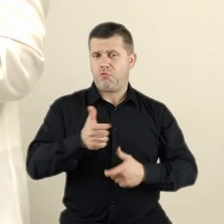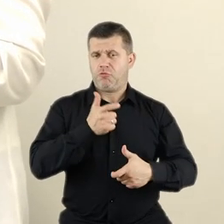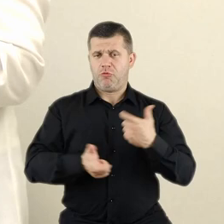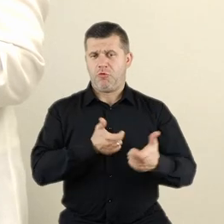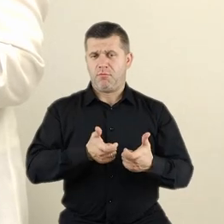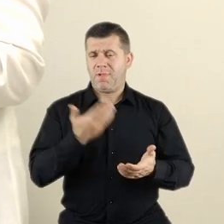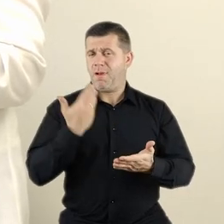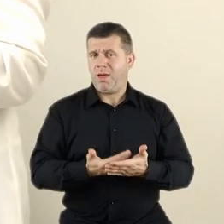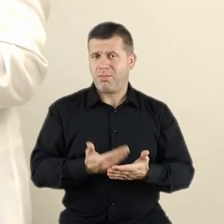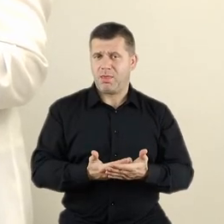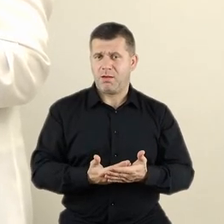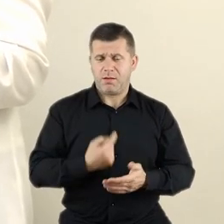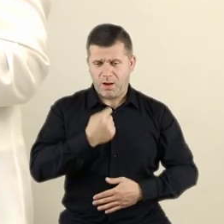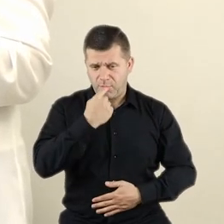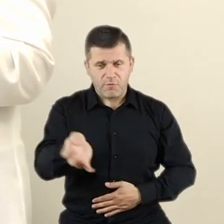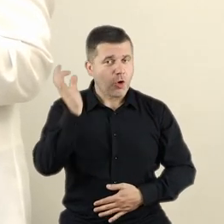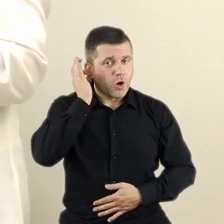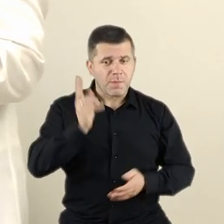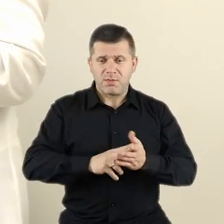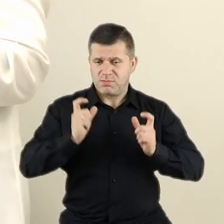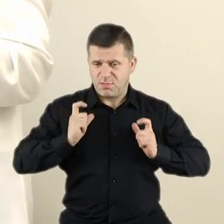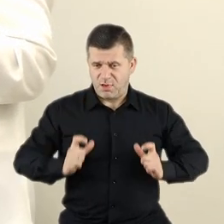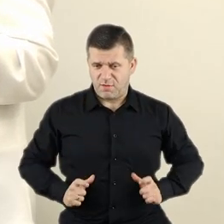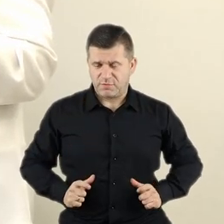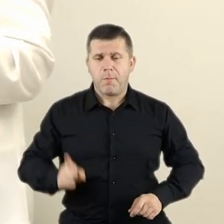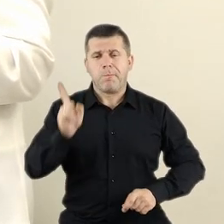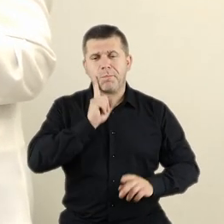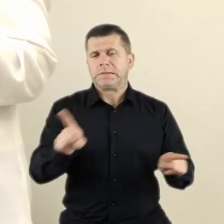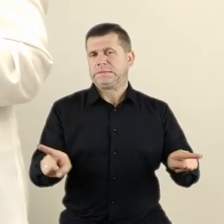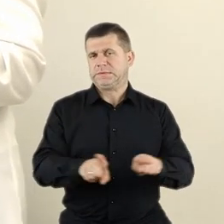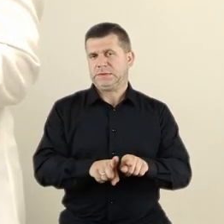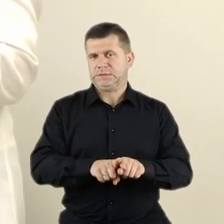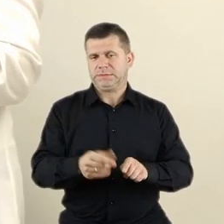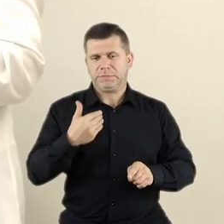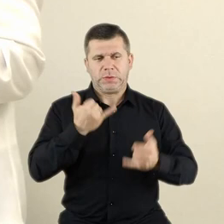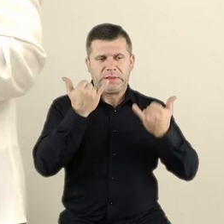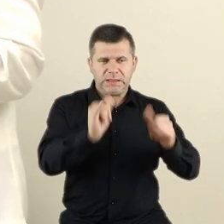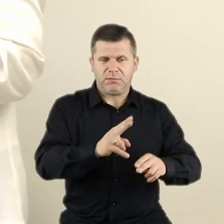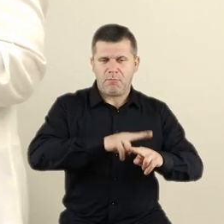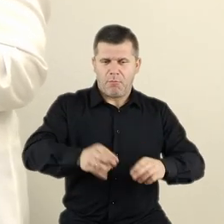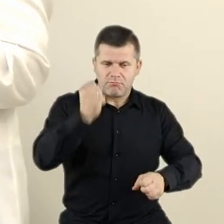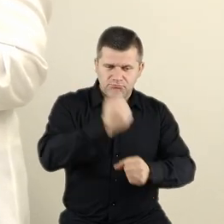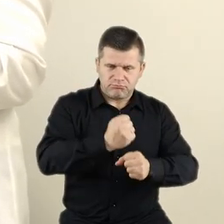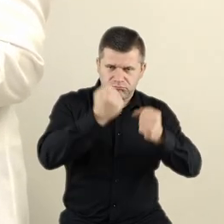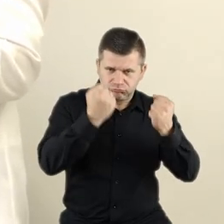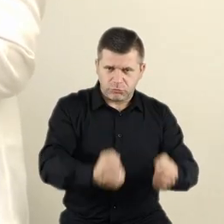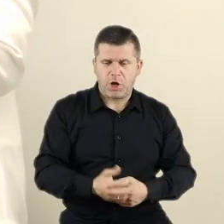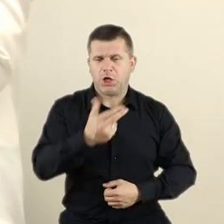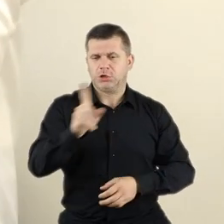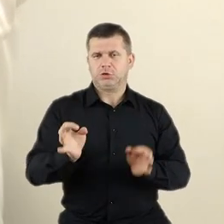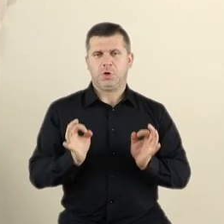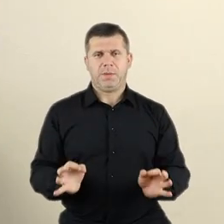mówię że kobiety na wsi no Zresztą mężczyźni to sam było inaczej się w polu robiło i niż tej chwili